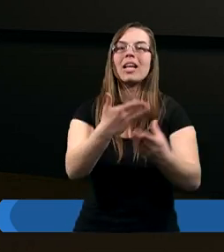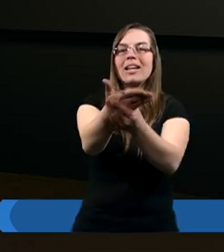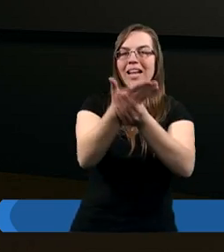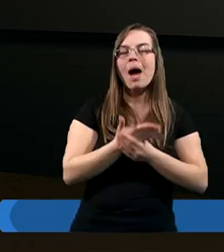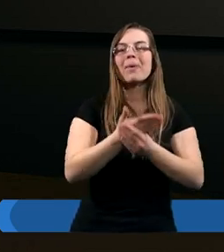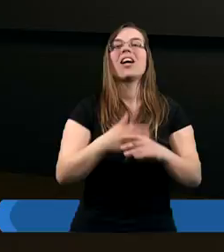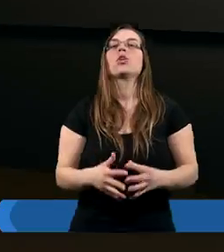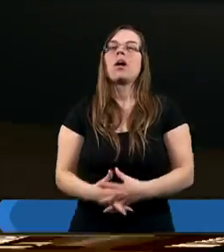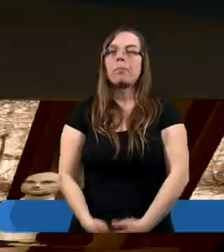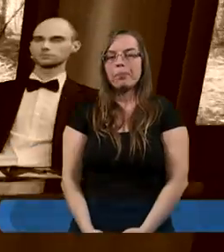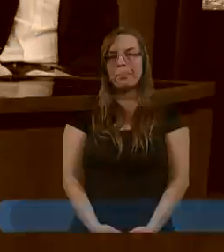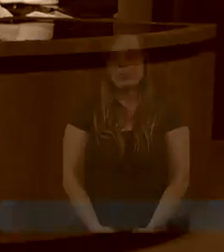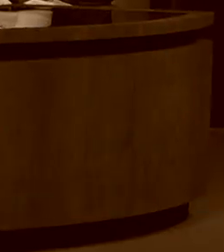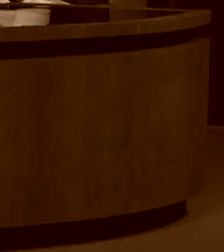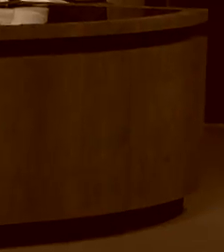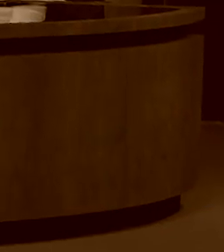serdecznie zapraszam.